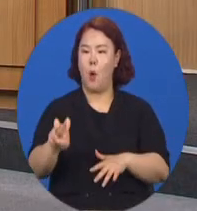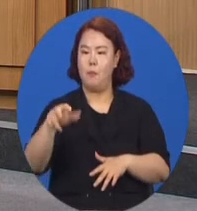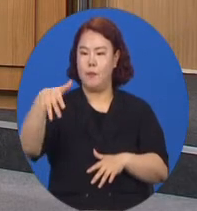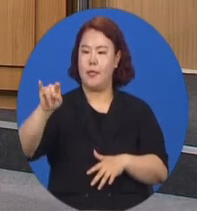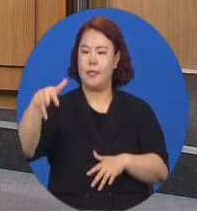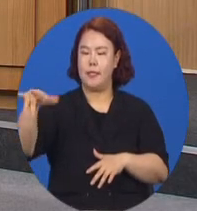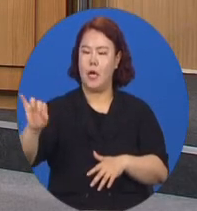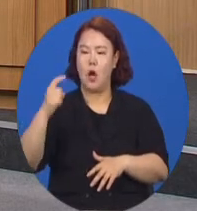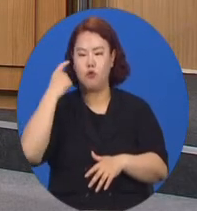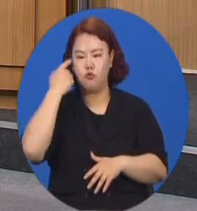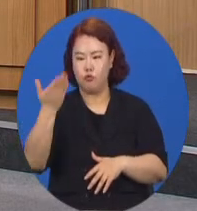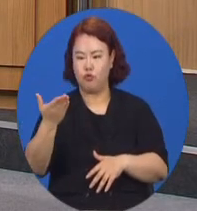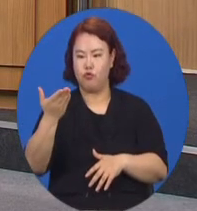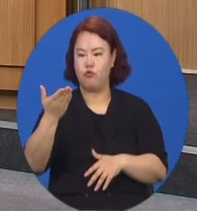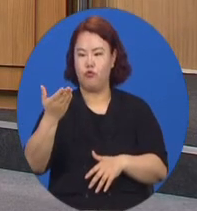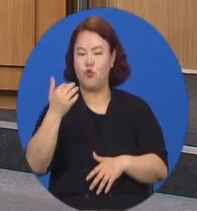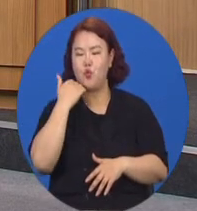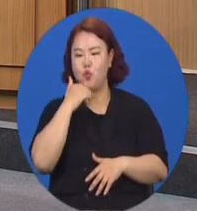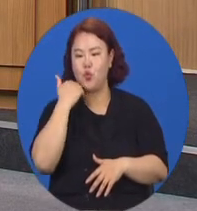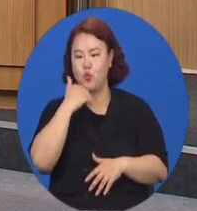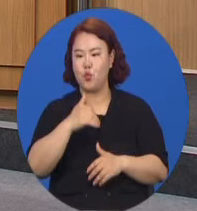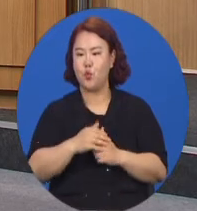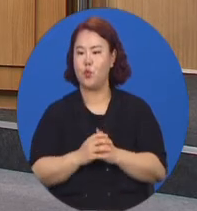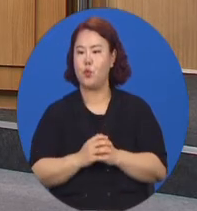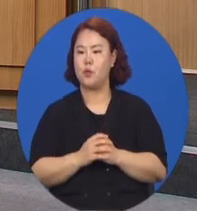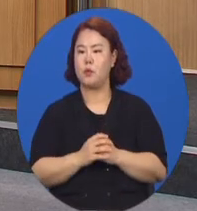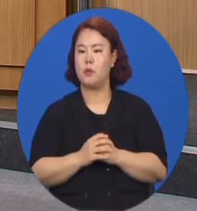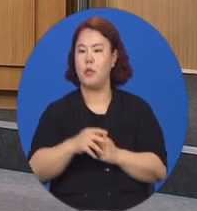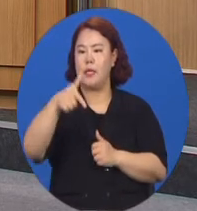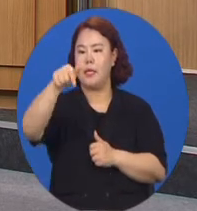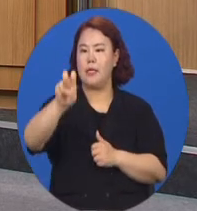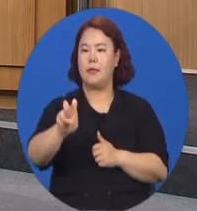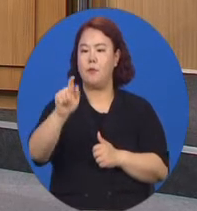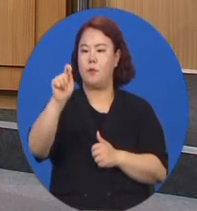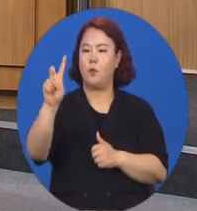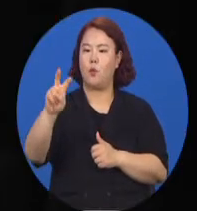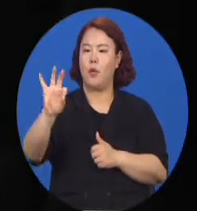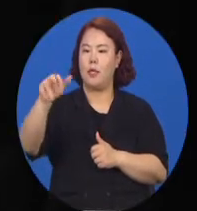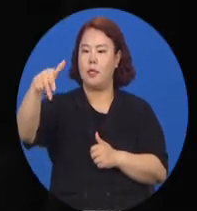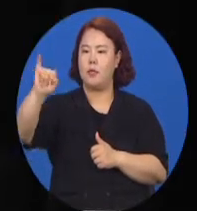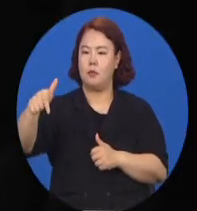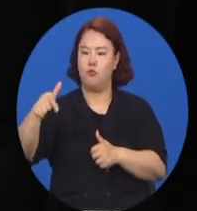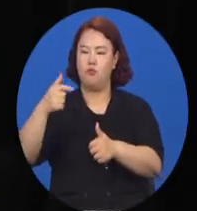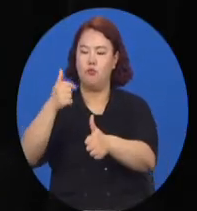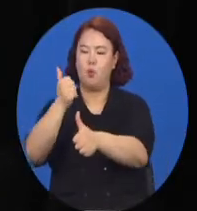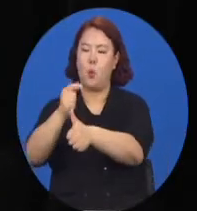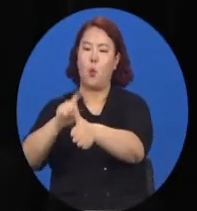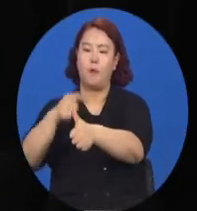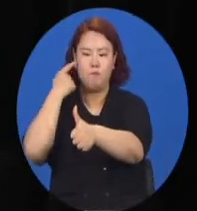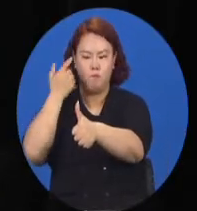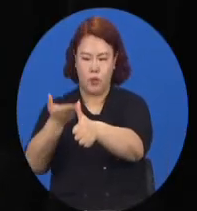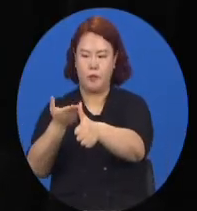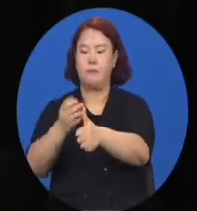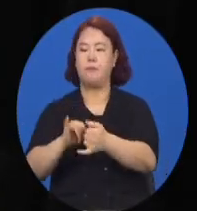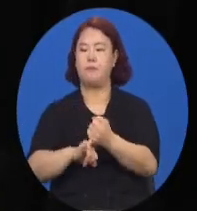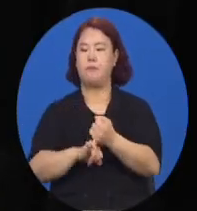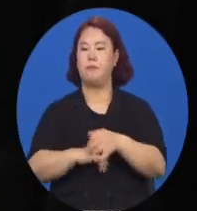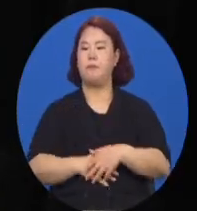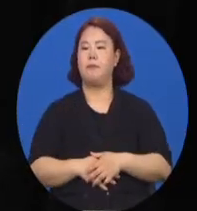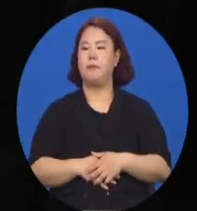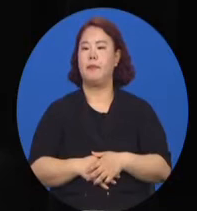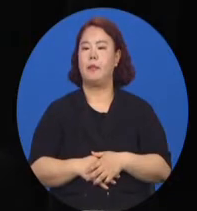후보께서 질문하실 차례입니다. 어느 후보께 질문하시겠습니까? 네, 김광식 후보께 질문드리겠습니다. 네.